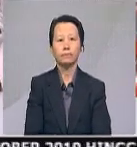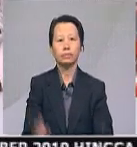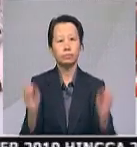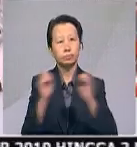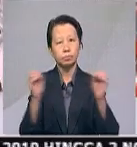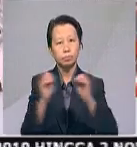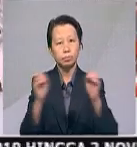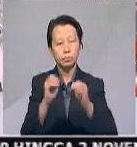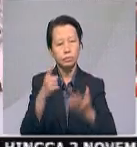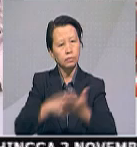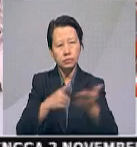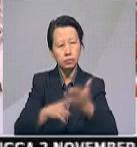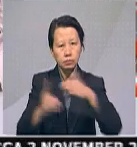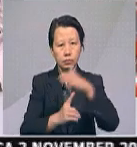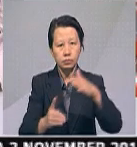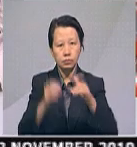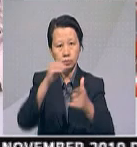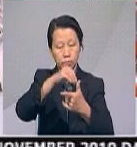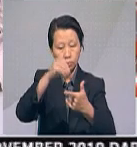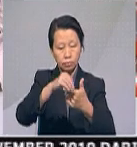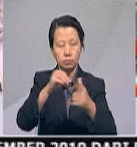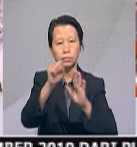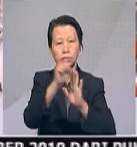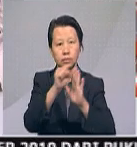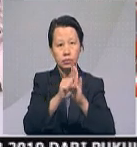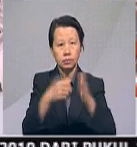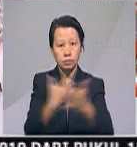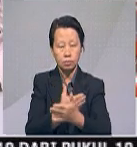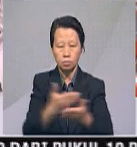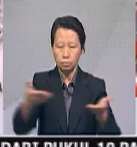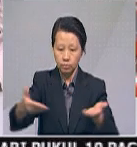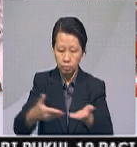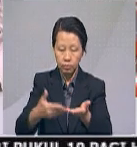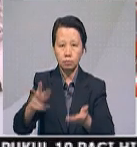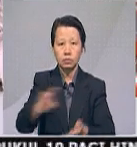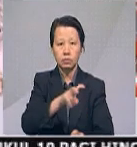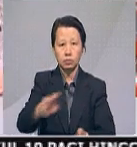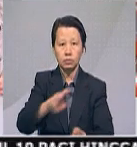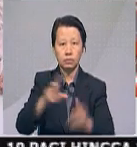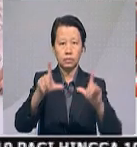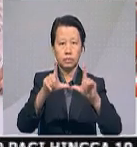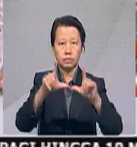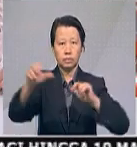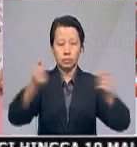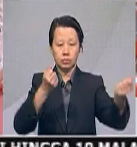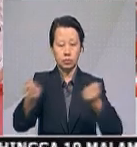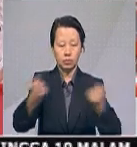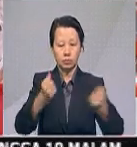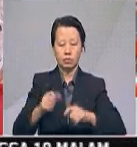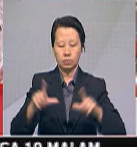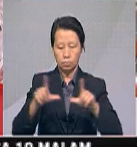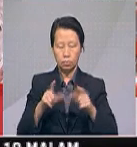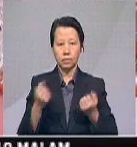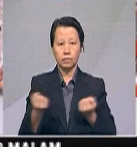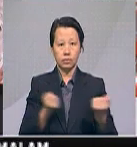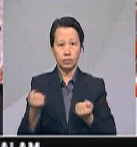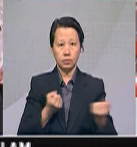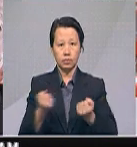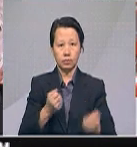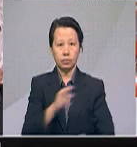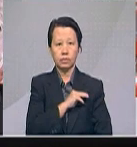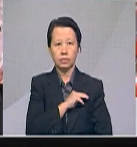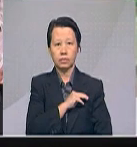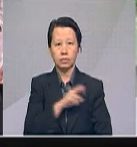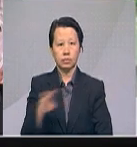Tiada sebarang dasar atau syarat baharu diperkenal Kementerian Pengangkutan berhubung pelesenan lori serta lesen memandu. Menteri